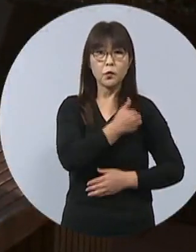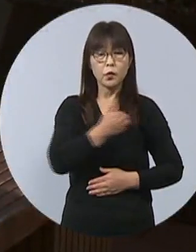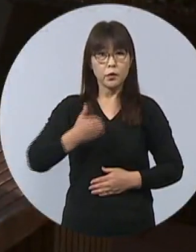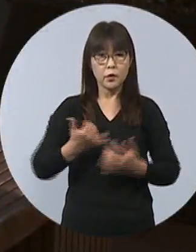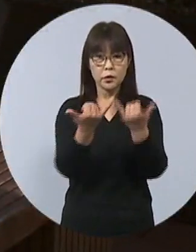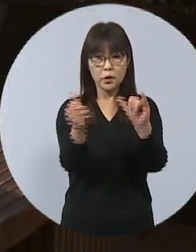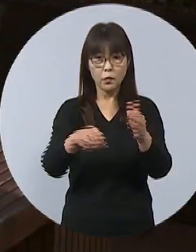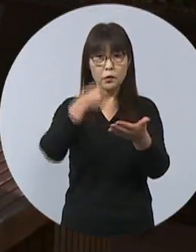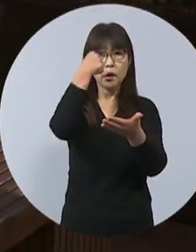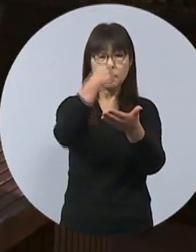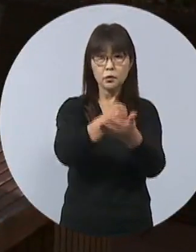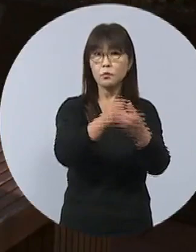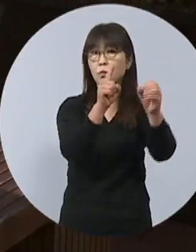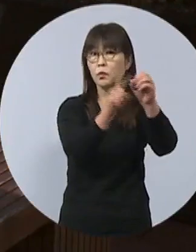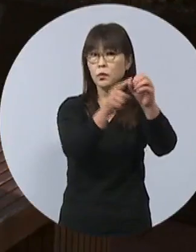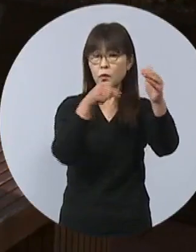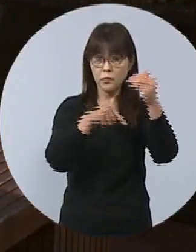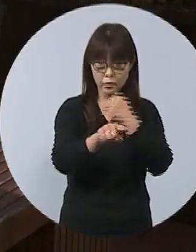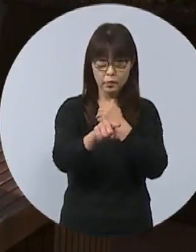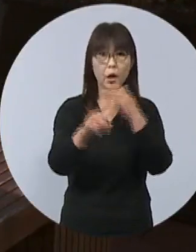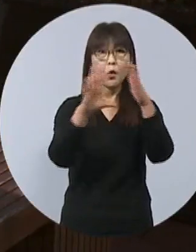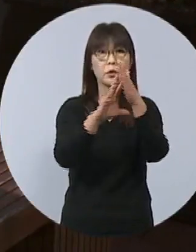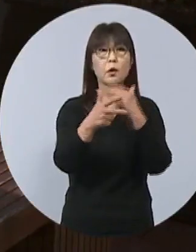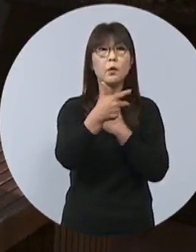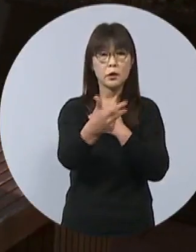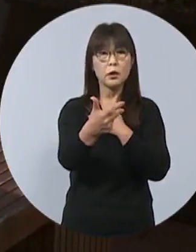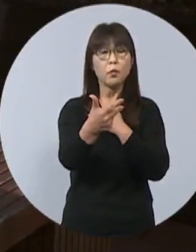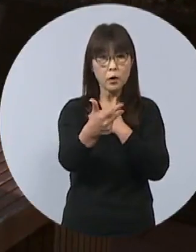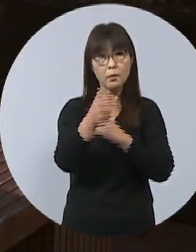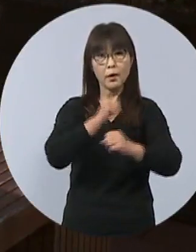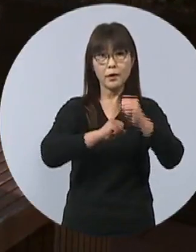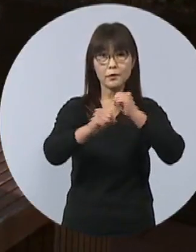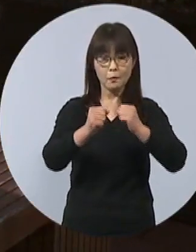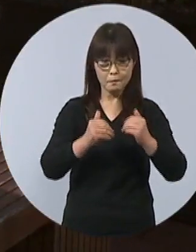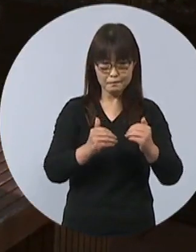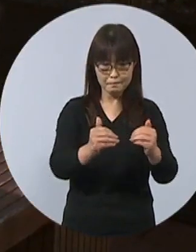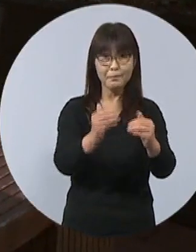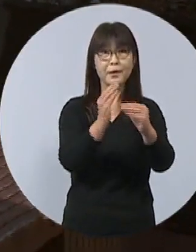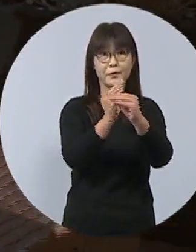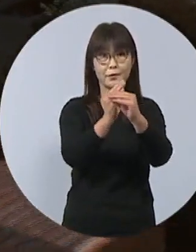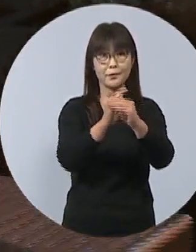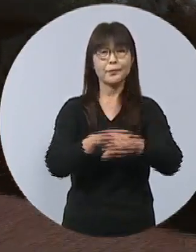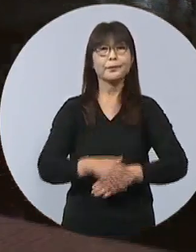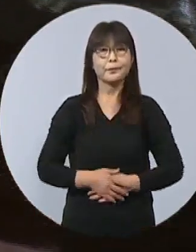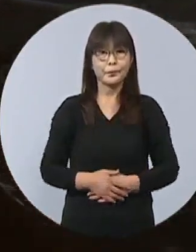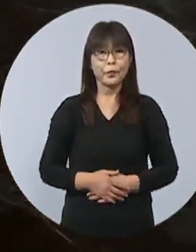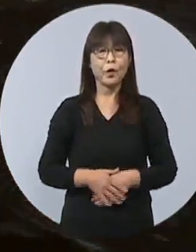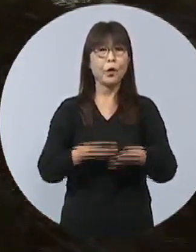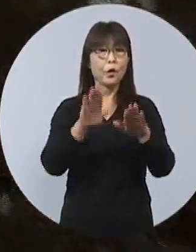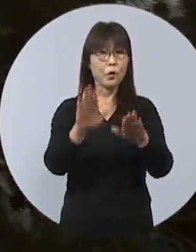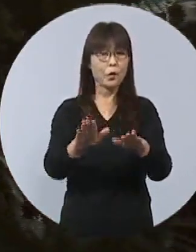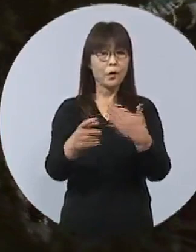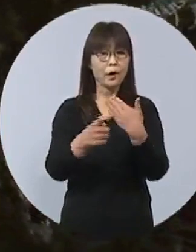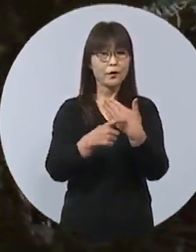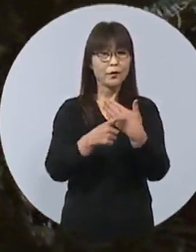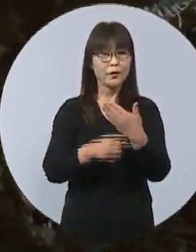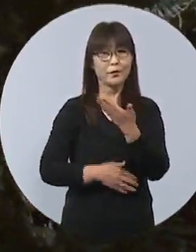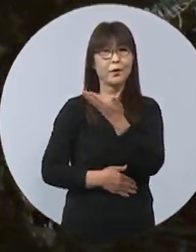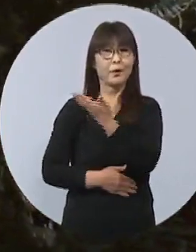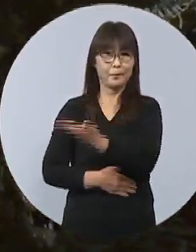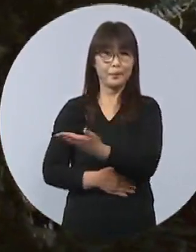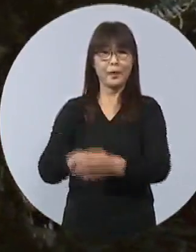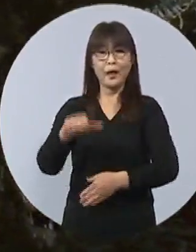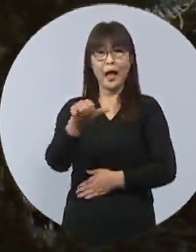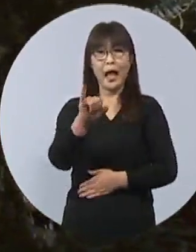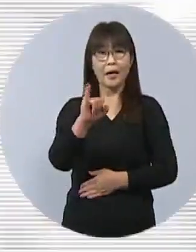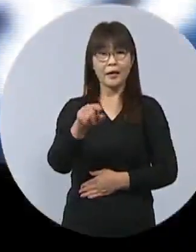るための目標のことで、藤沢市でもその取り組みを行っているんです。今回のキーワードは藍染めです